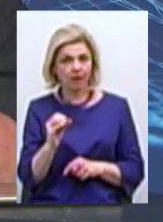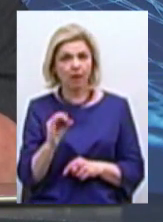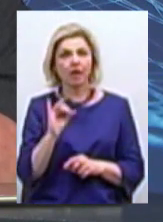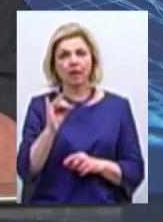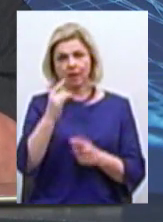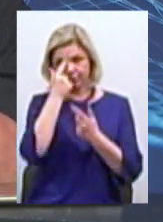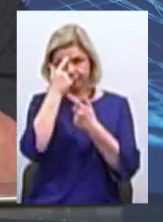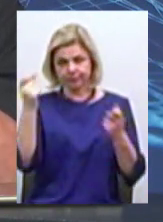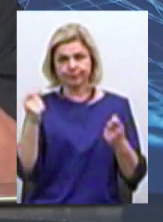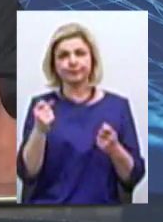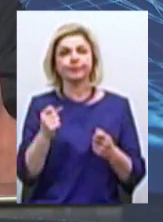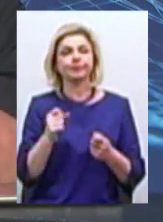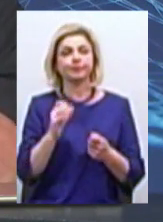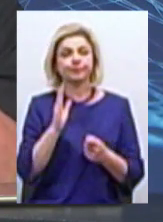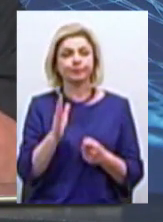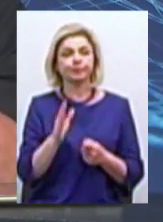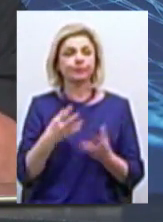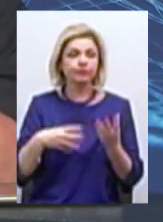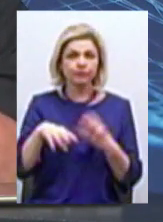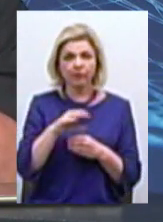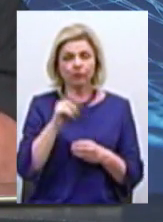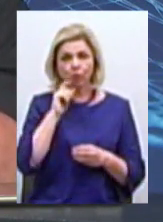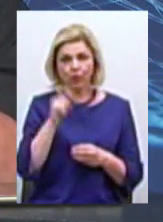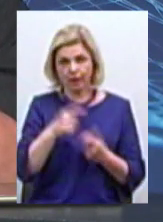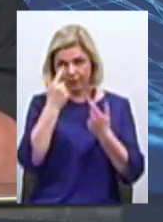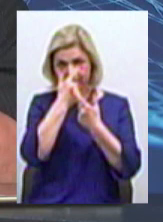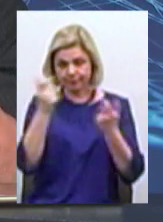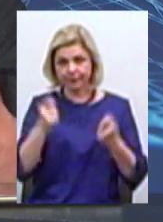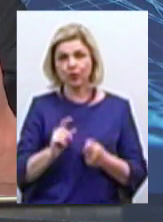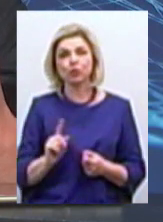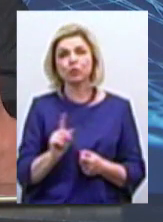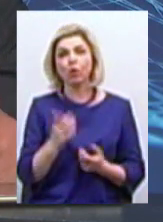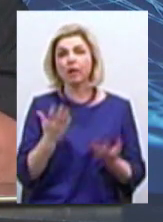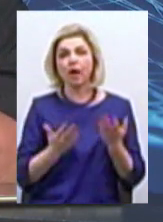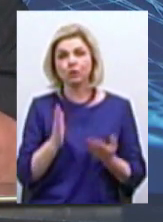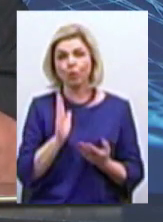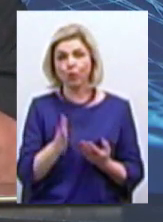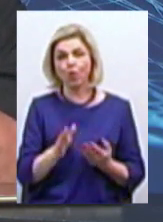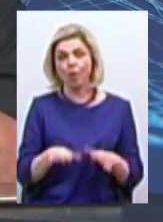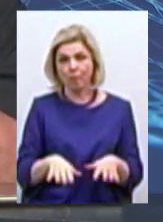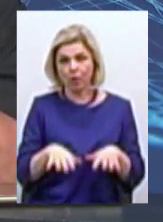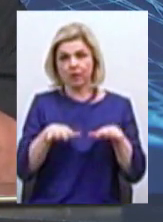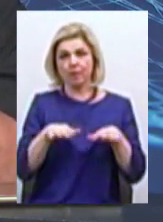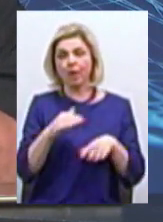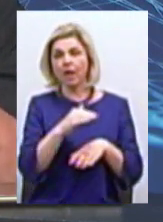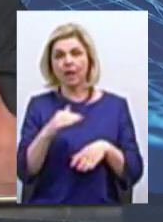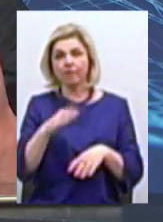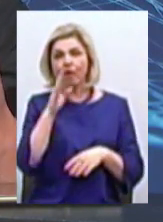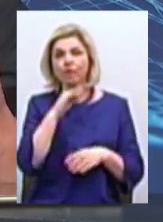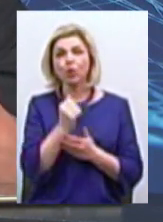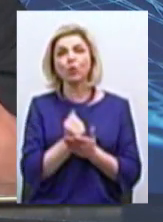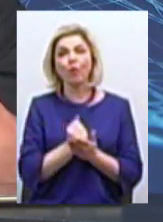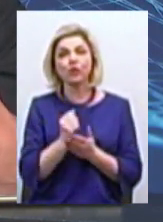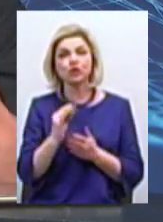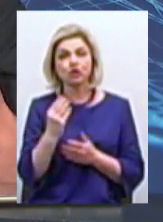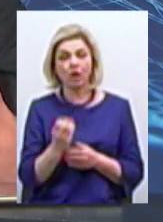розіслали меседжі по всій Україні про те, що якщо будуть піднімати рівень водосховища, то